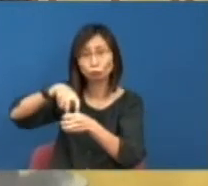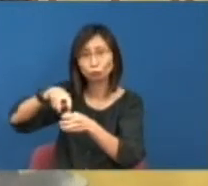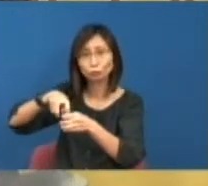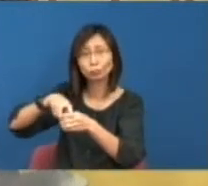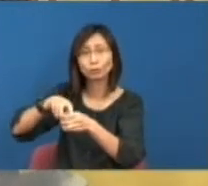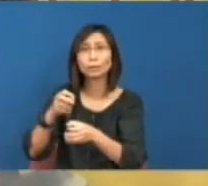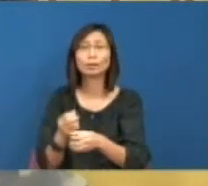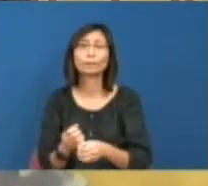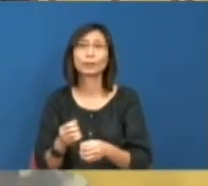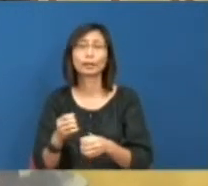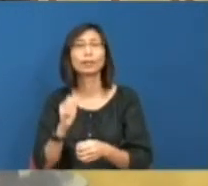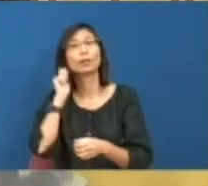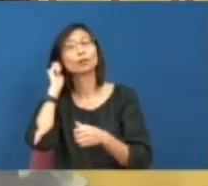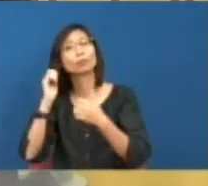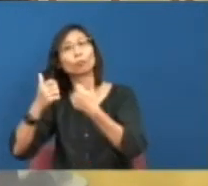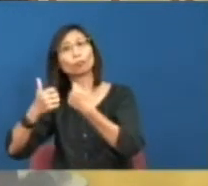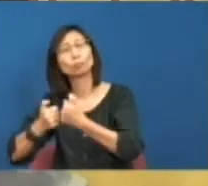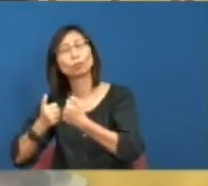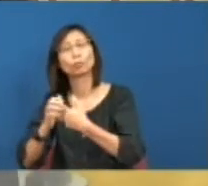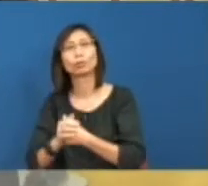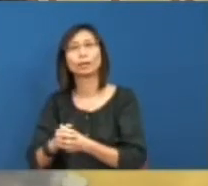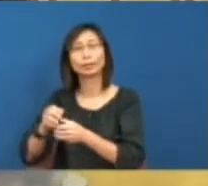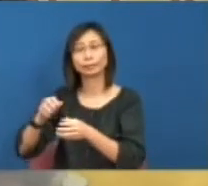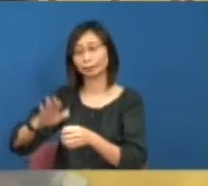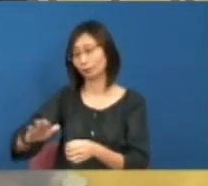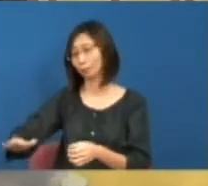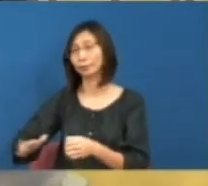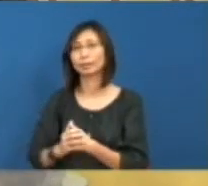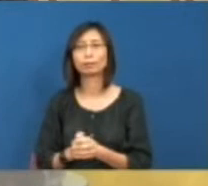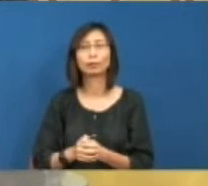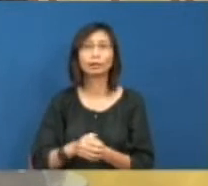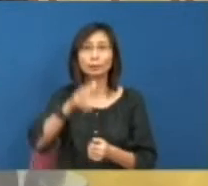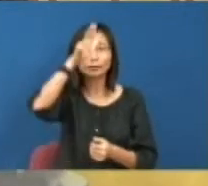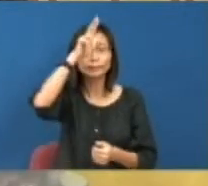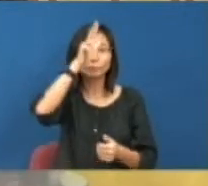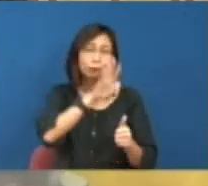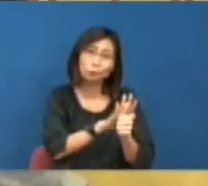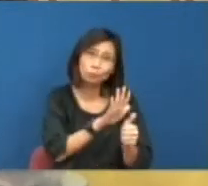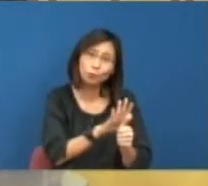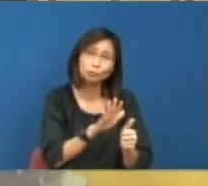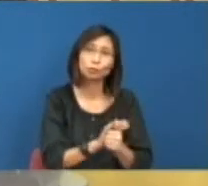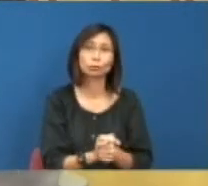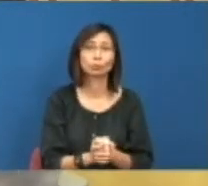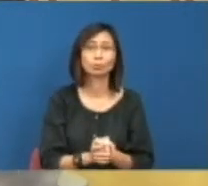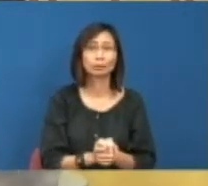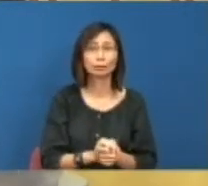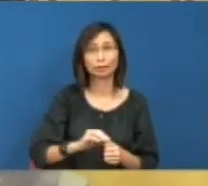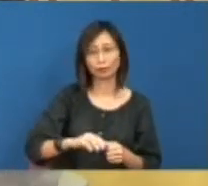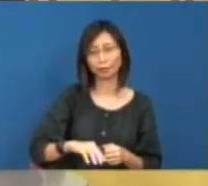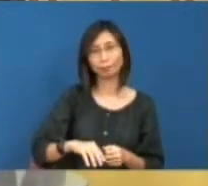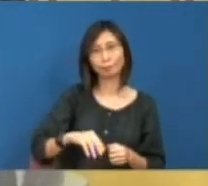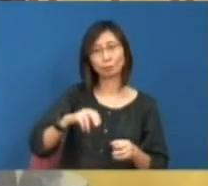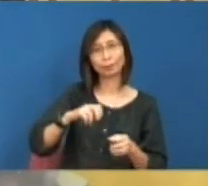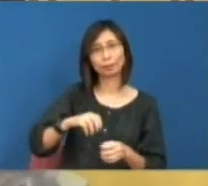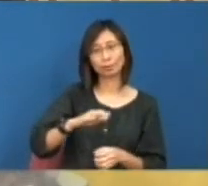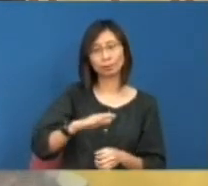工之後政府給他的濟助啊，提供給他們的社會服務啊，令他的下一代能夠有